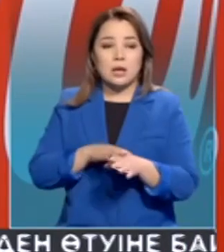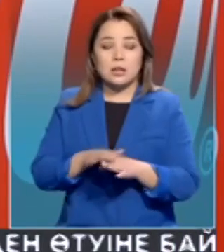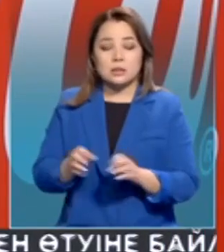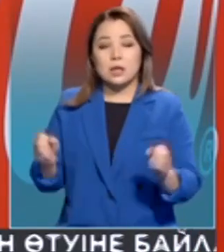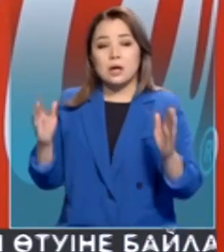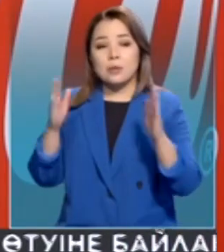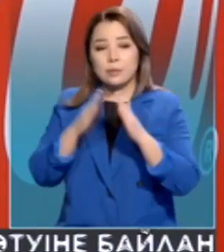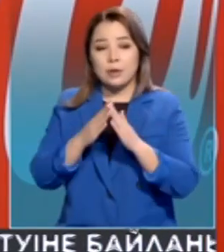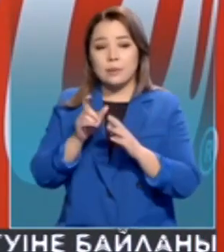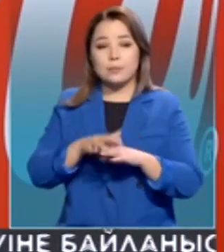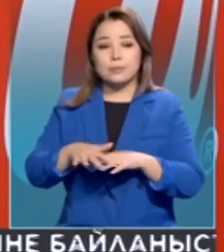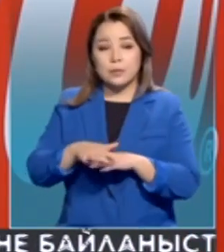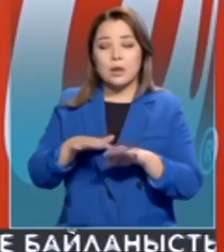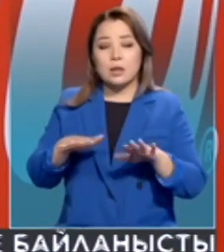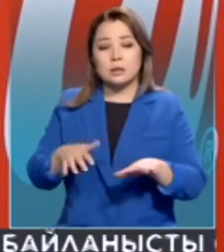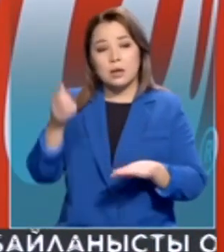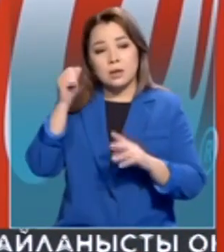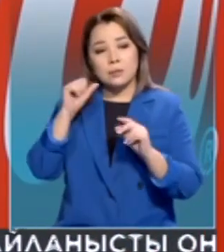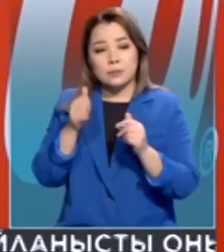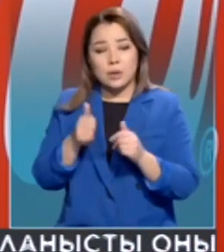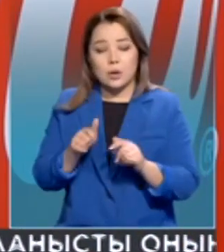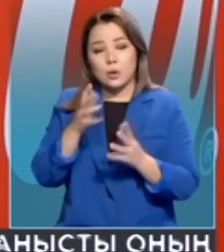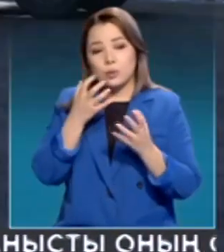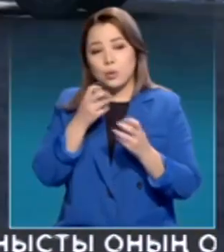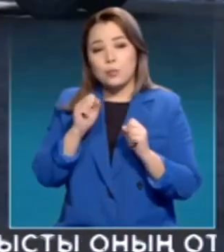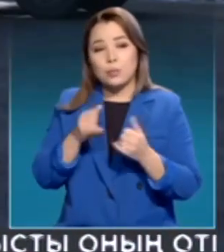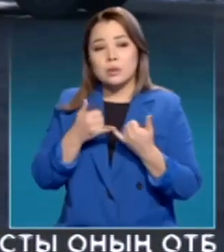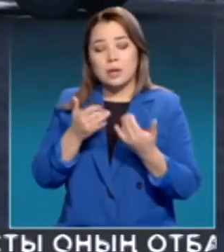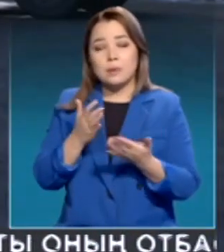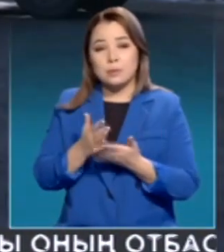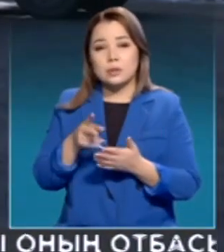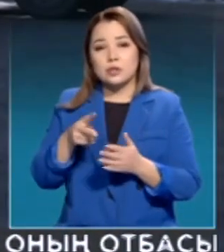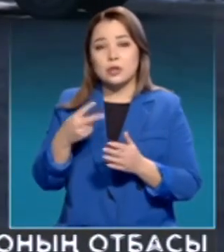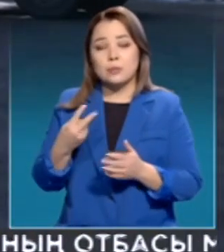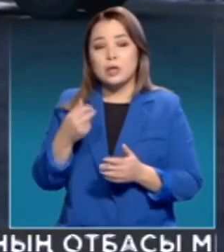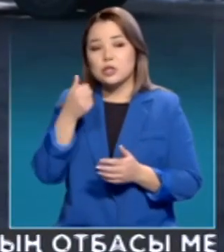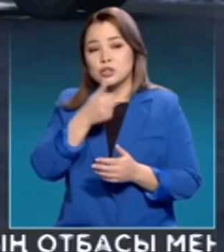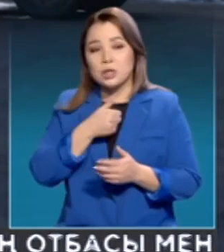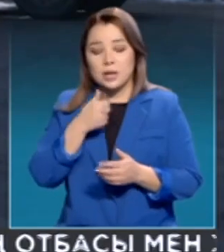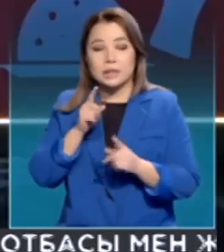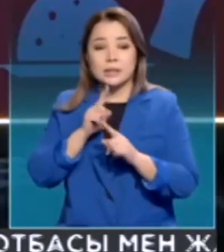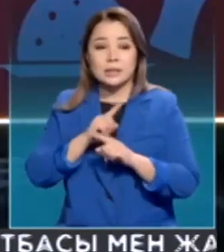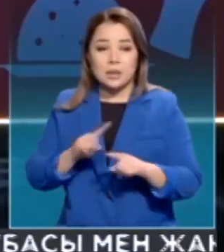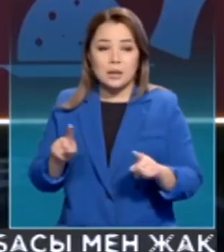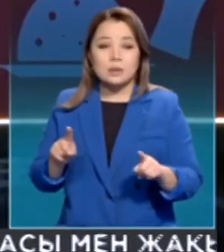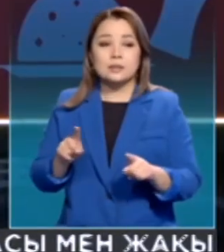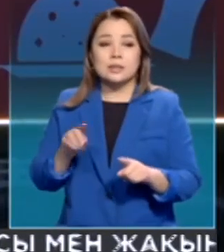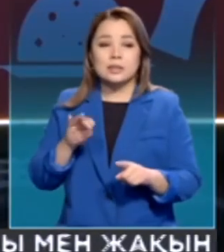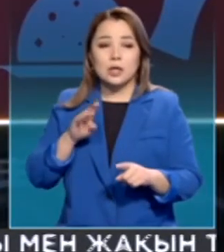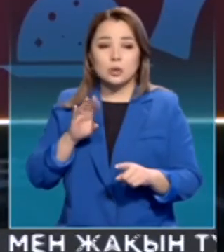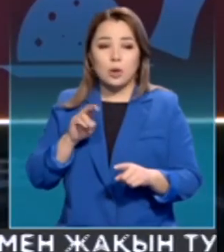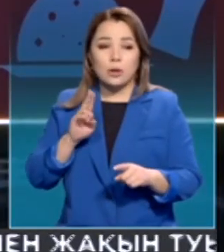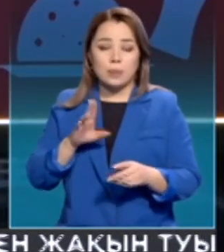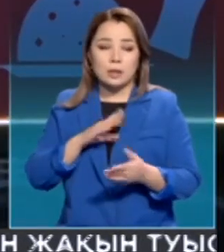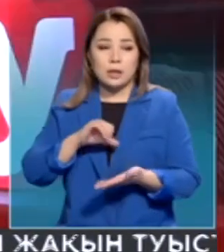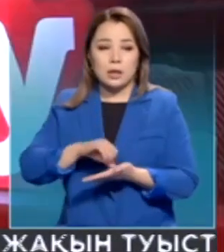тұрғызылып, халықтың ол жерде естелікке суретке түсуіне болады. 2022 жылдың ерекшелігі әйгілі TikTok